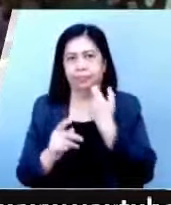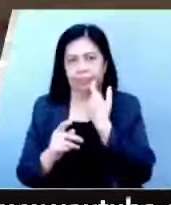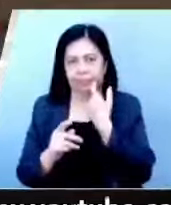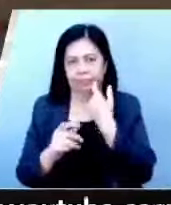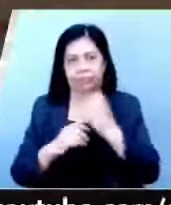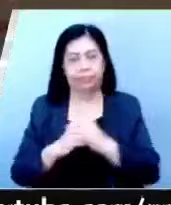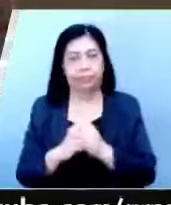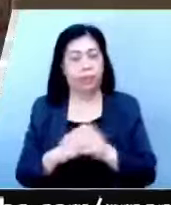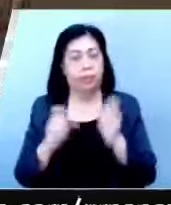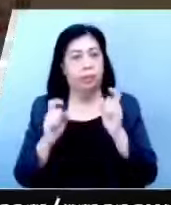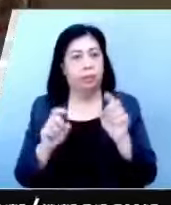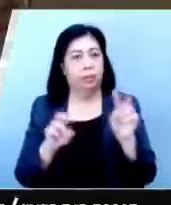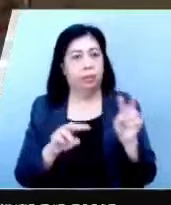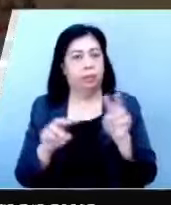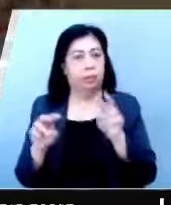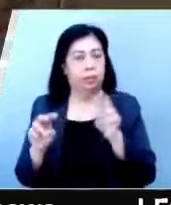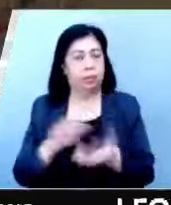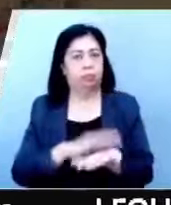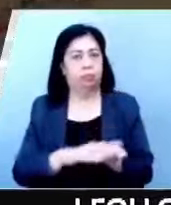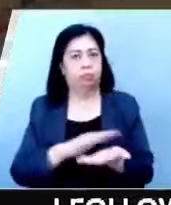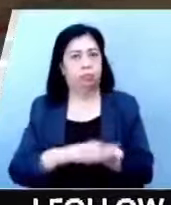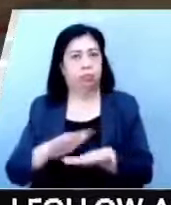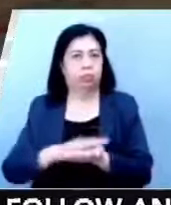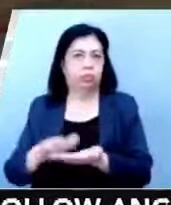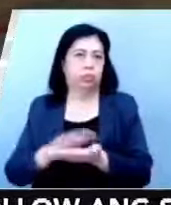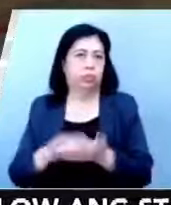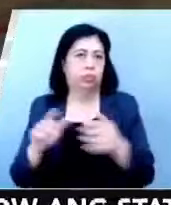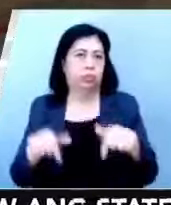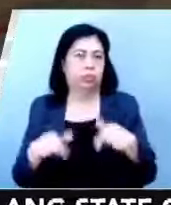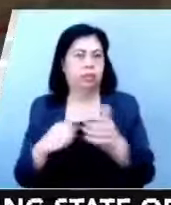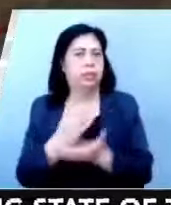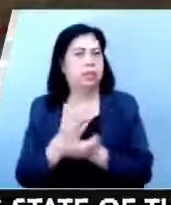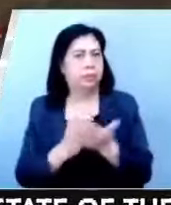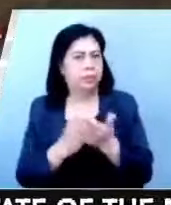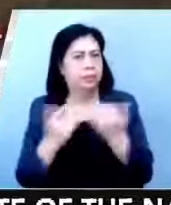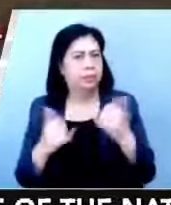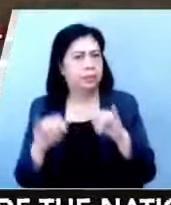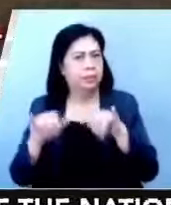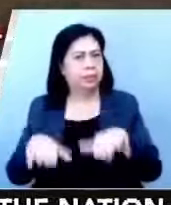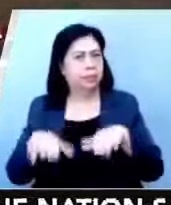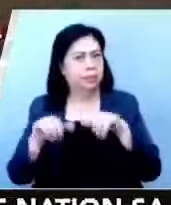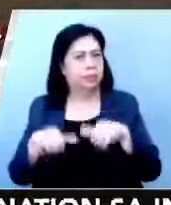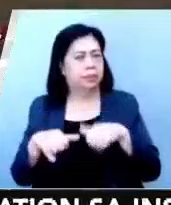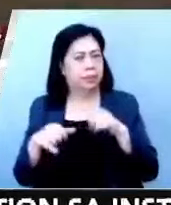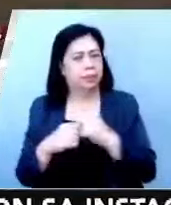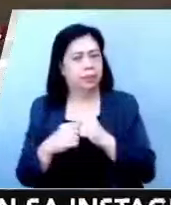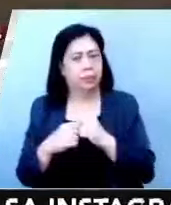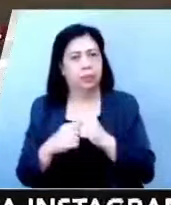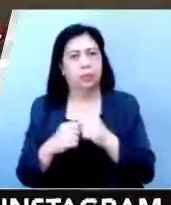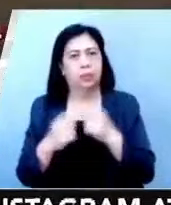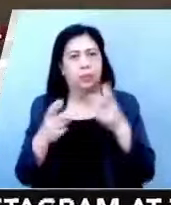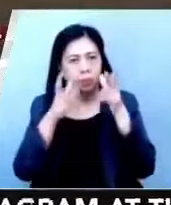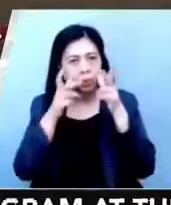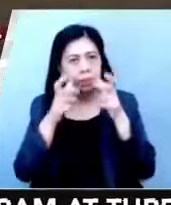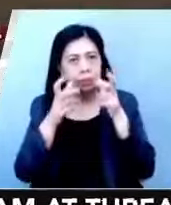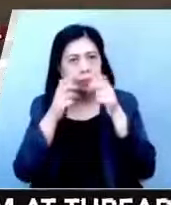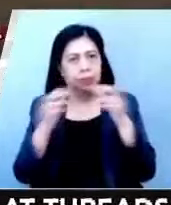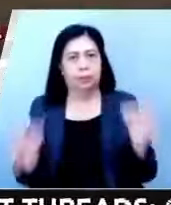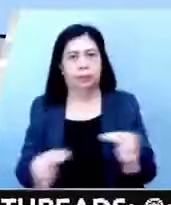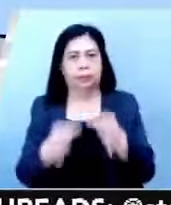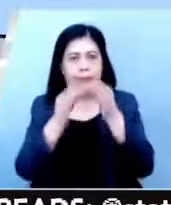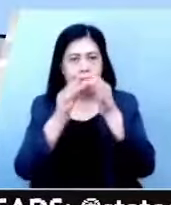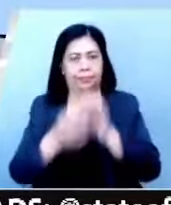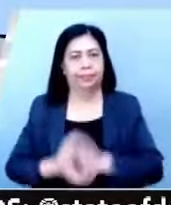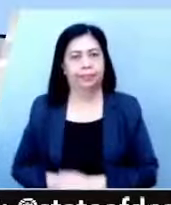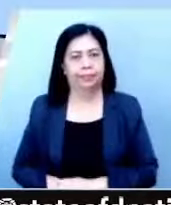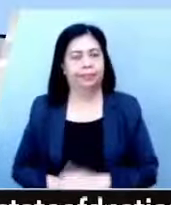yung nakikita nating paglilinis na ginagawa ngayon dito. May ilan pang mga deboto na nandito ngayon at nakikinig naman ng misa, Maki?